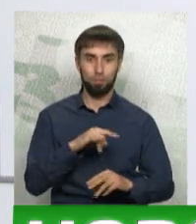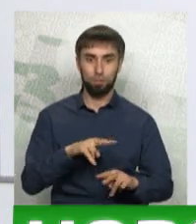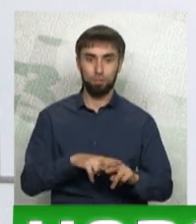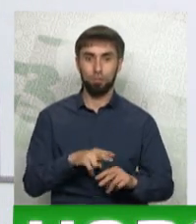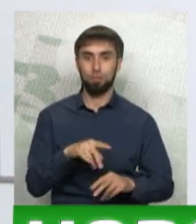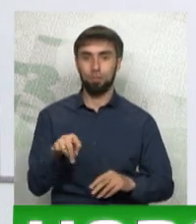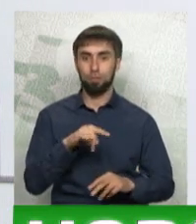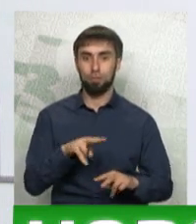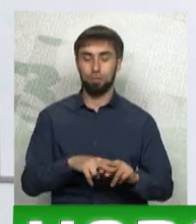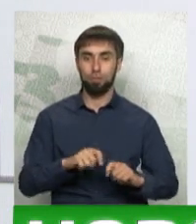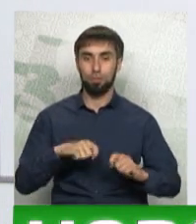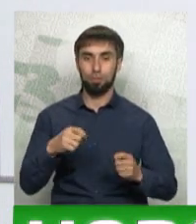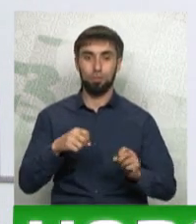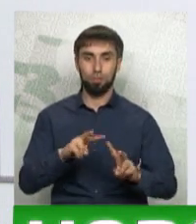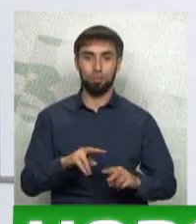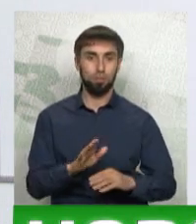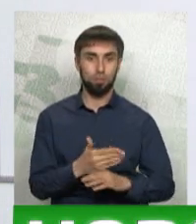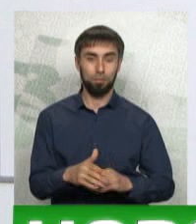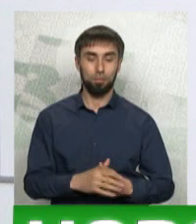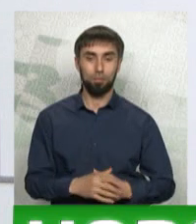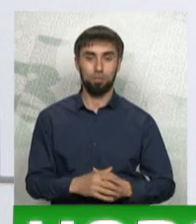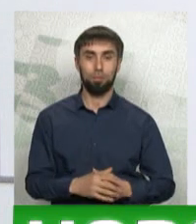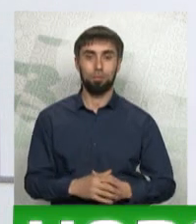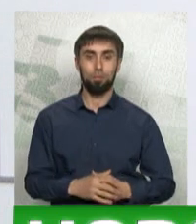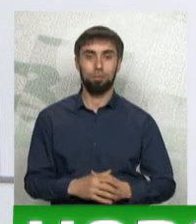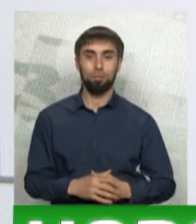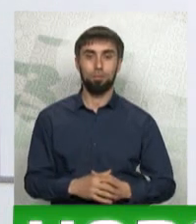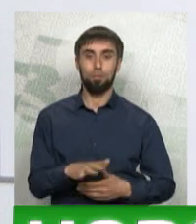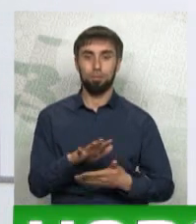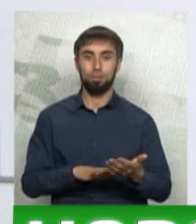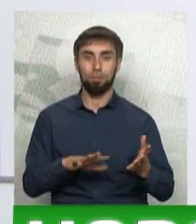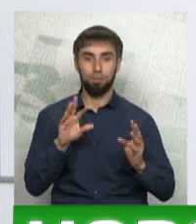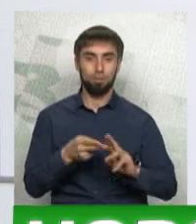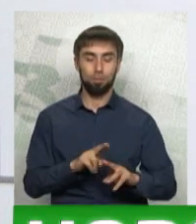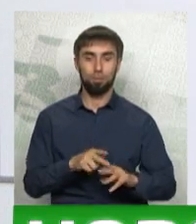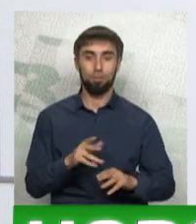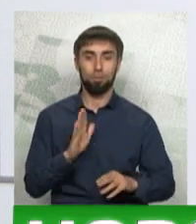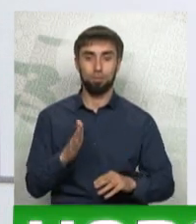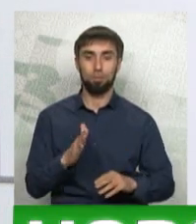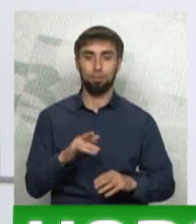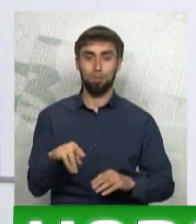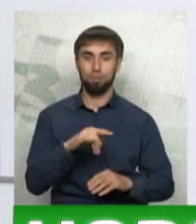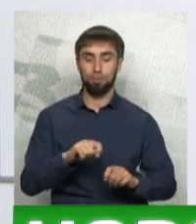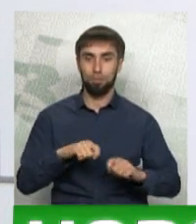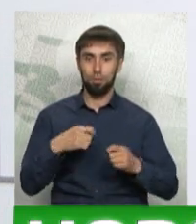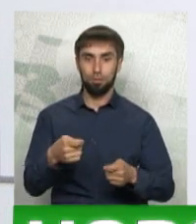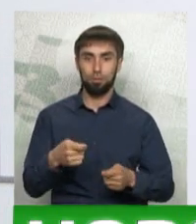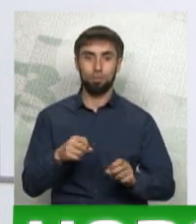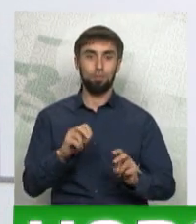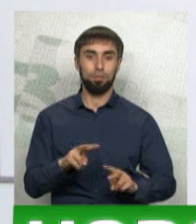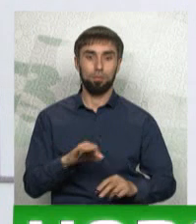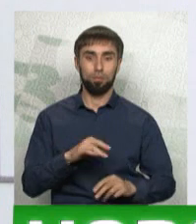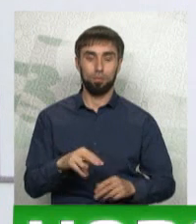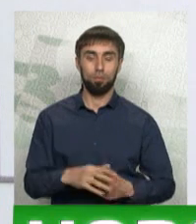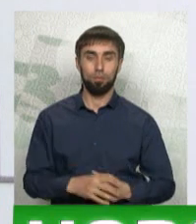это сдается в специальный отдел. Вот. Далее это все грузится в самолет, в специальный